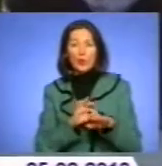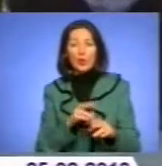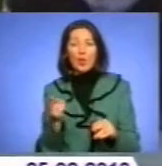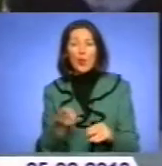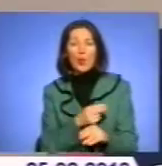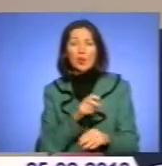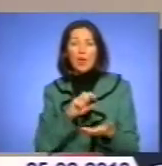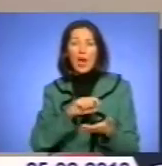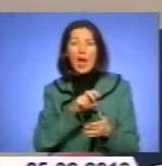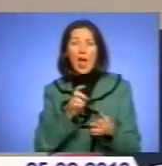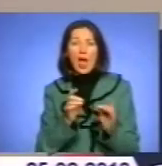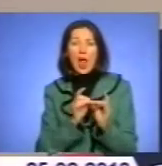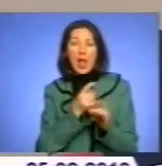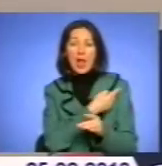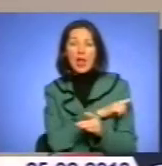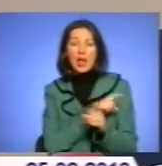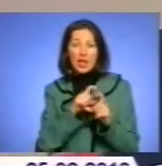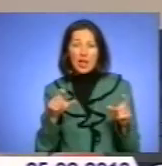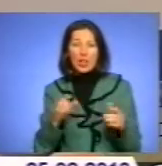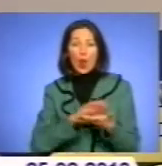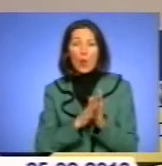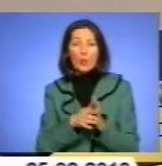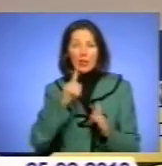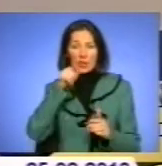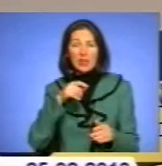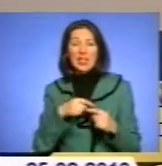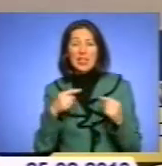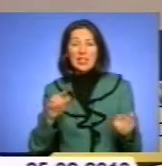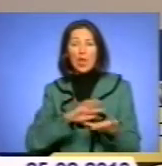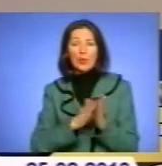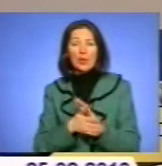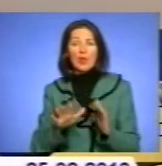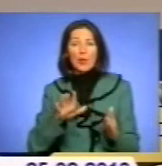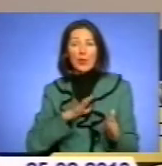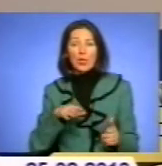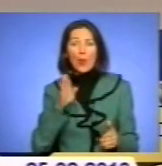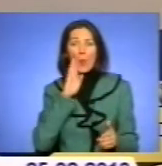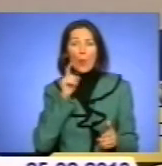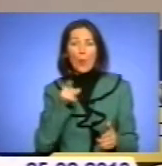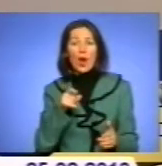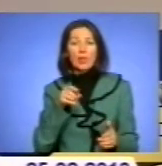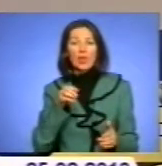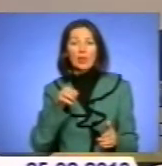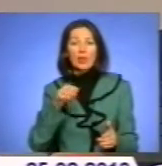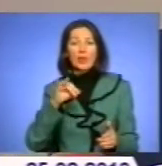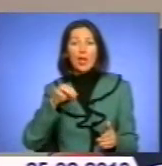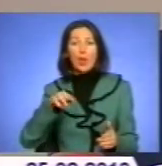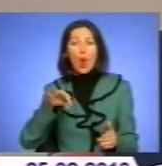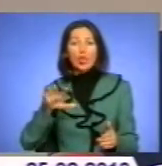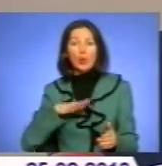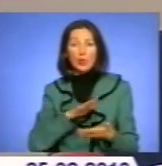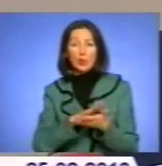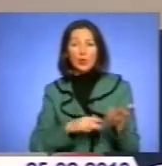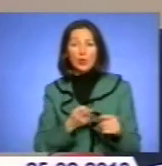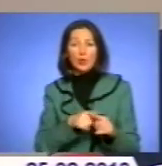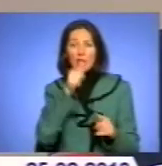Раїса Богатирьова. Ви знаєте, що різні обставини перебування пані Тимошенко були протягом цих місяців в лікарні, але